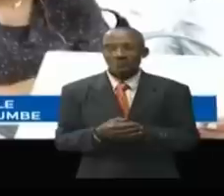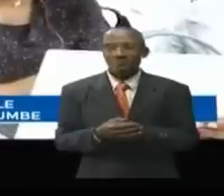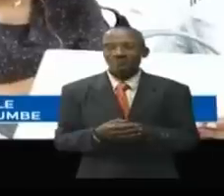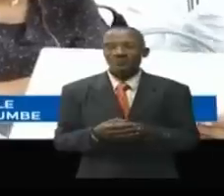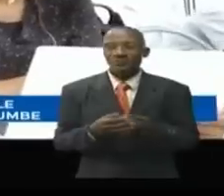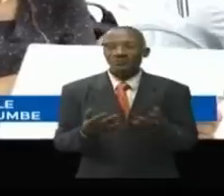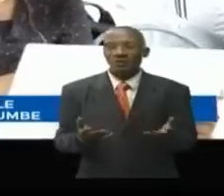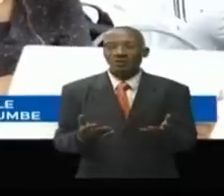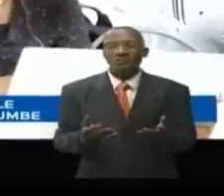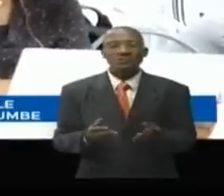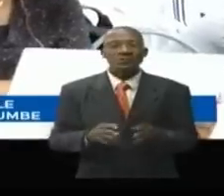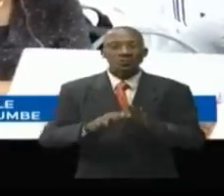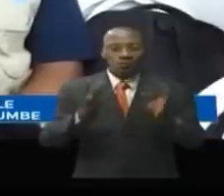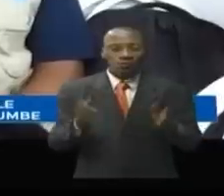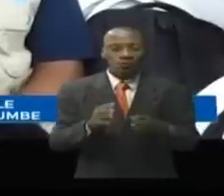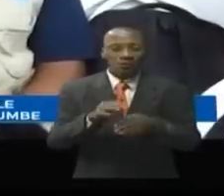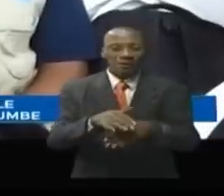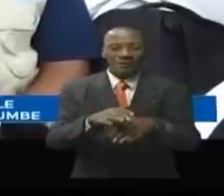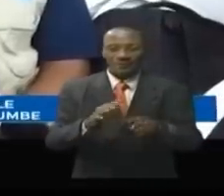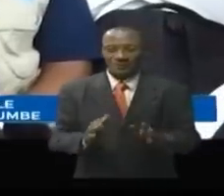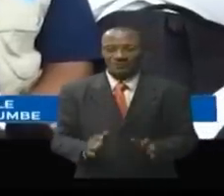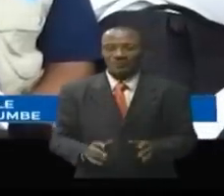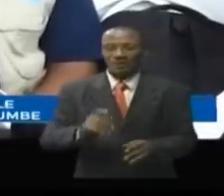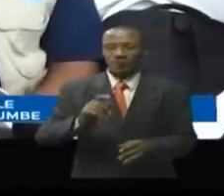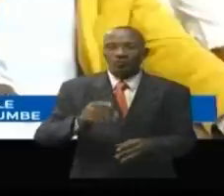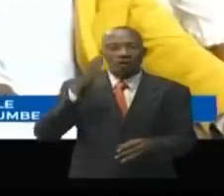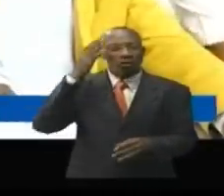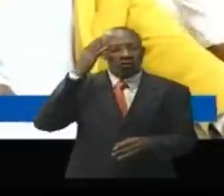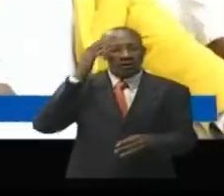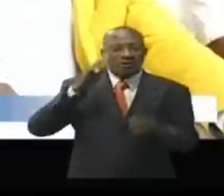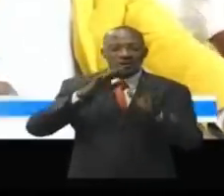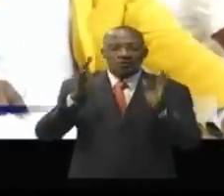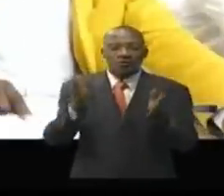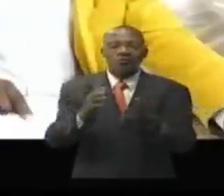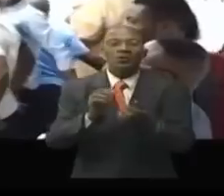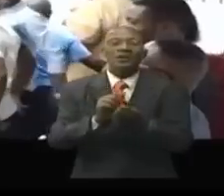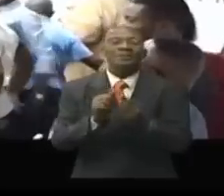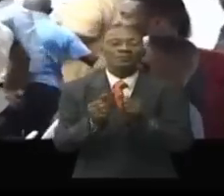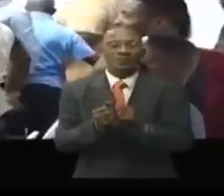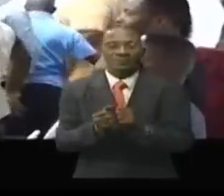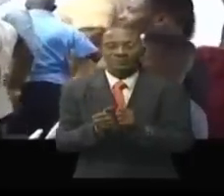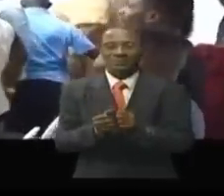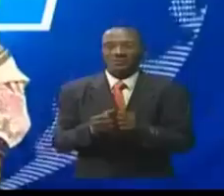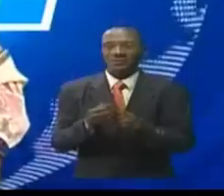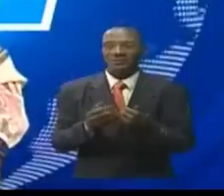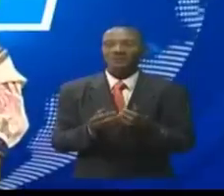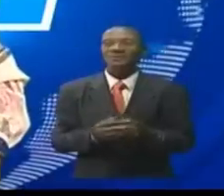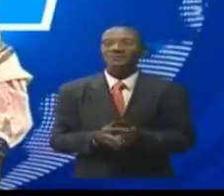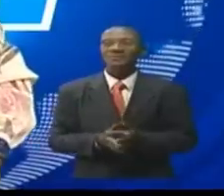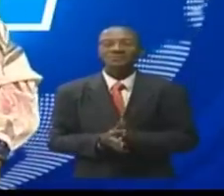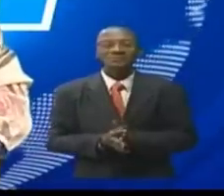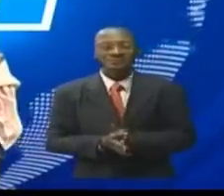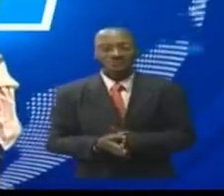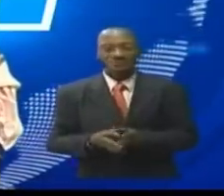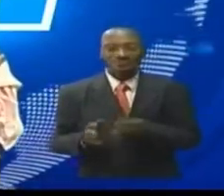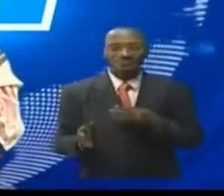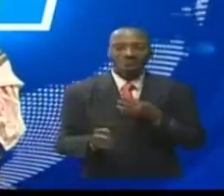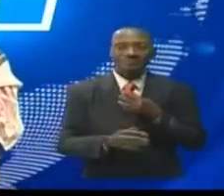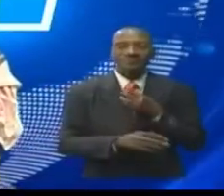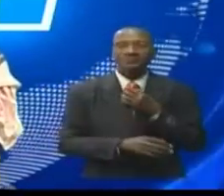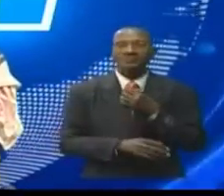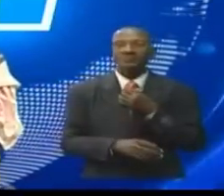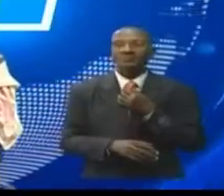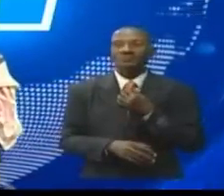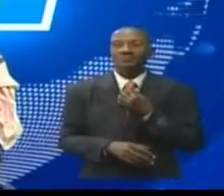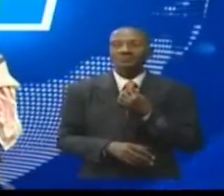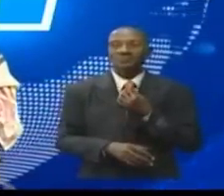aux participants d'enrichir leurs connaissances afin de former d'autres juristes à l'intérieur du pays. 10 octobre de chaque année,